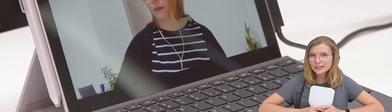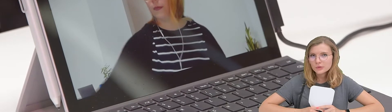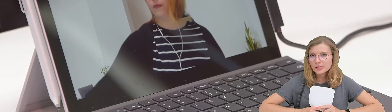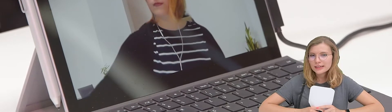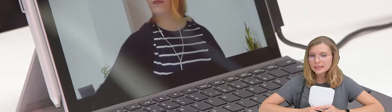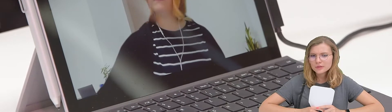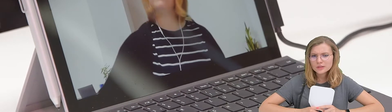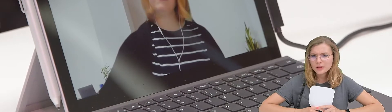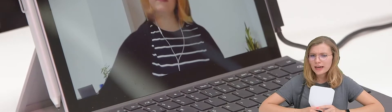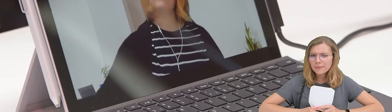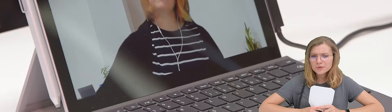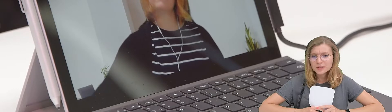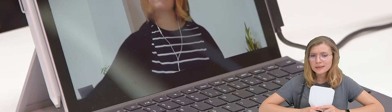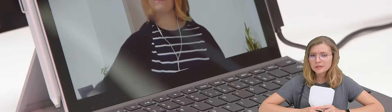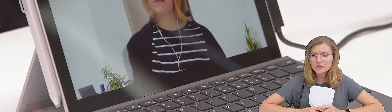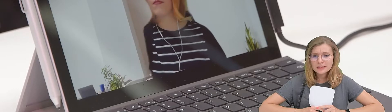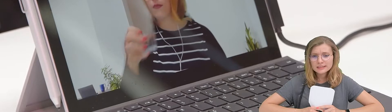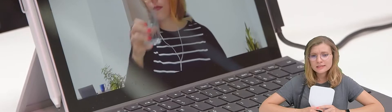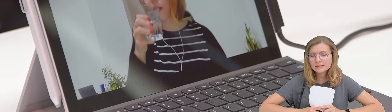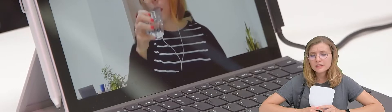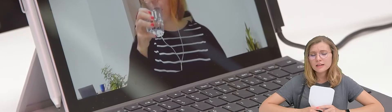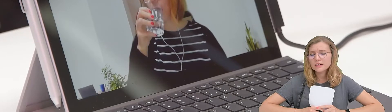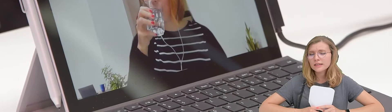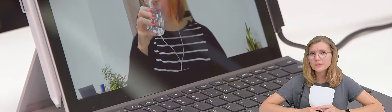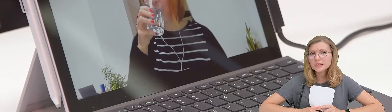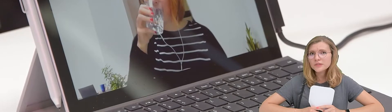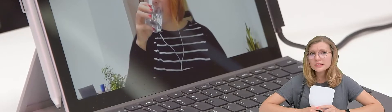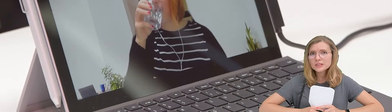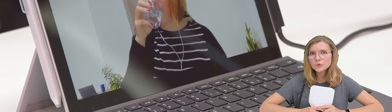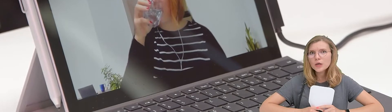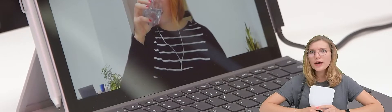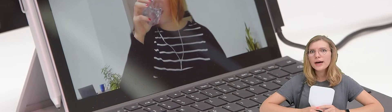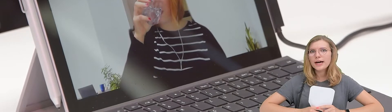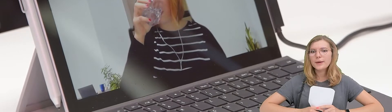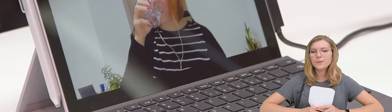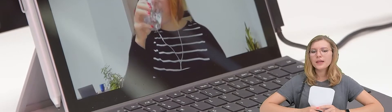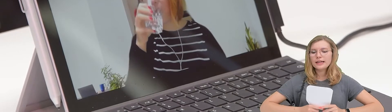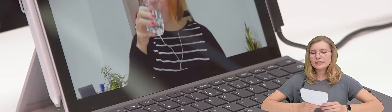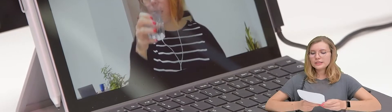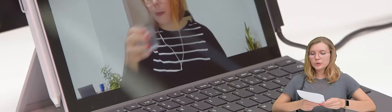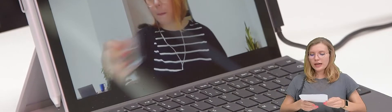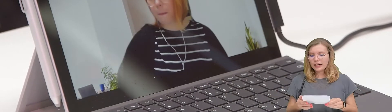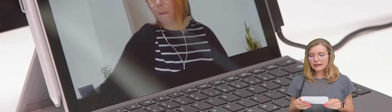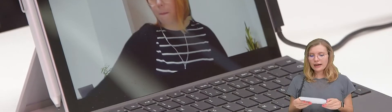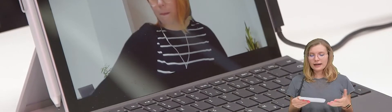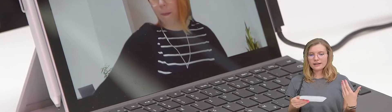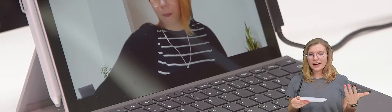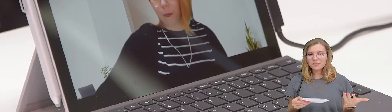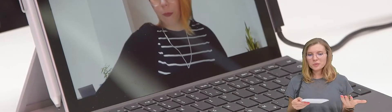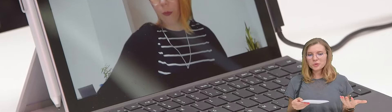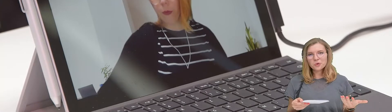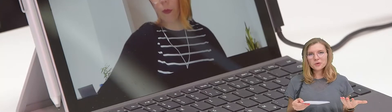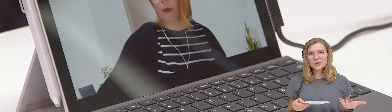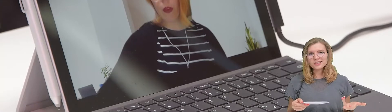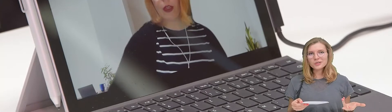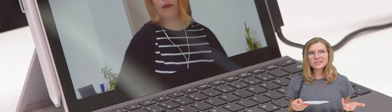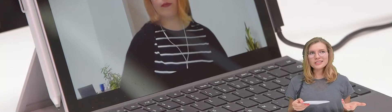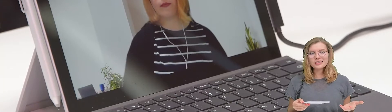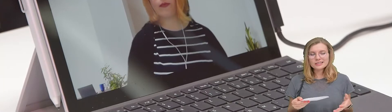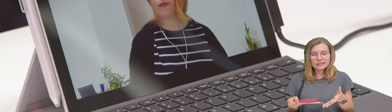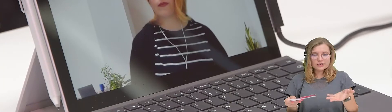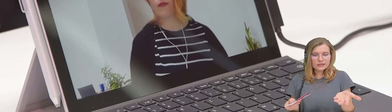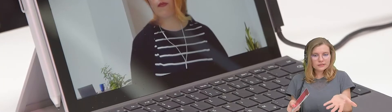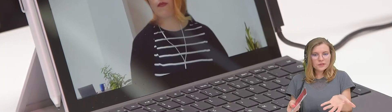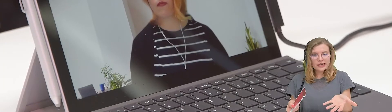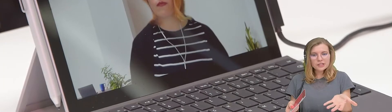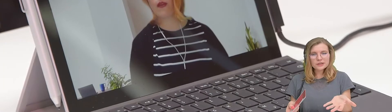Emojis darzustellen, da gibt es ja sogar Apps und da gibt es Quiz, da gibt es ein Quiz dazu, das ist total eine einfache Methode und das können sie,